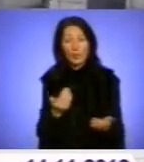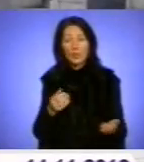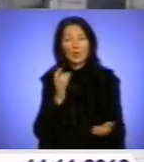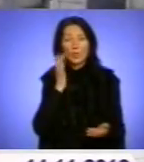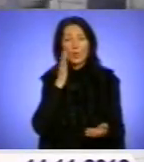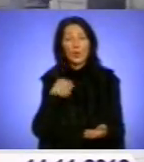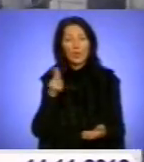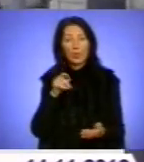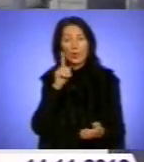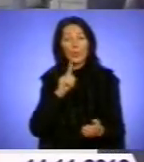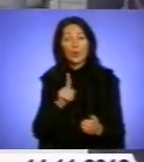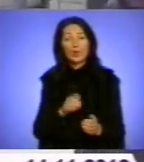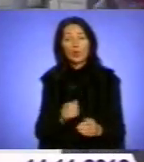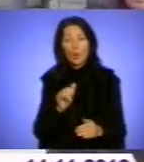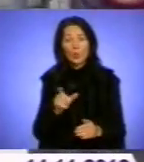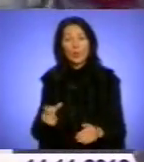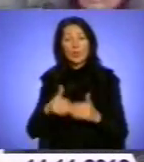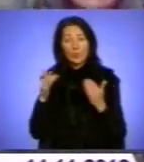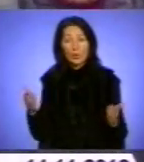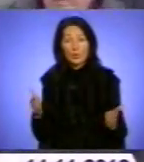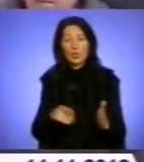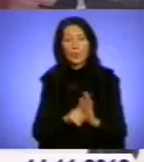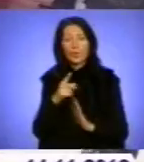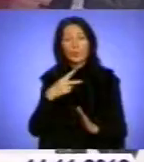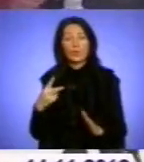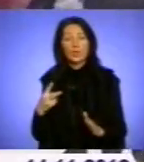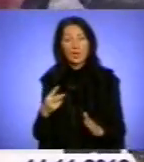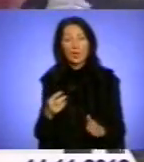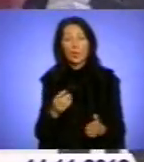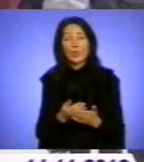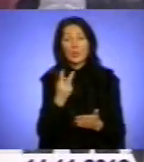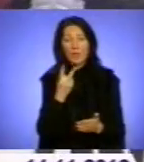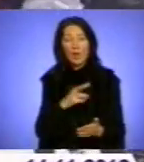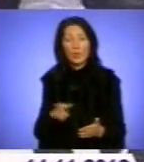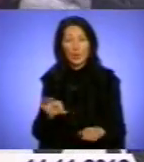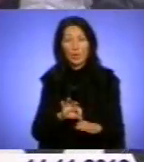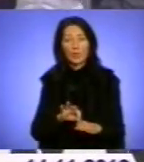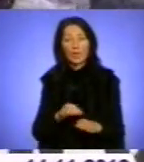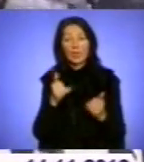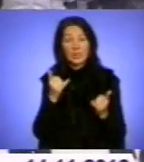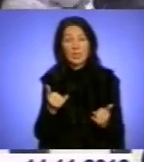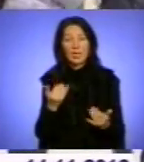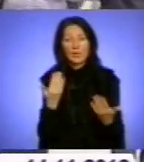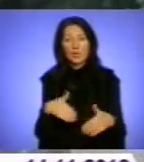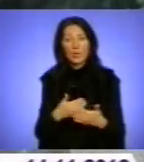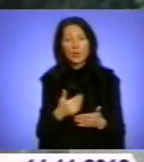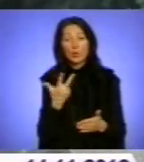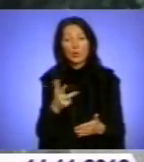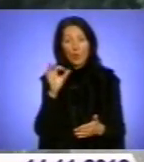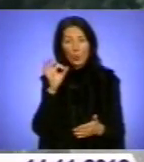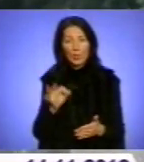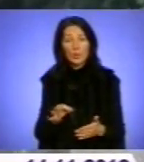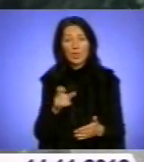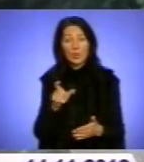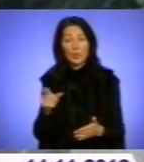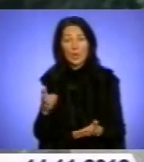невпинно росте. На початку 2000-х майже 2% співвітчизників хворіли на цукровий діабет. Нині недугу мають вже близько 3%